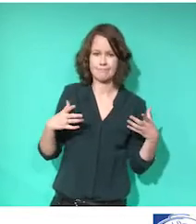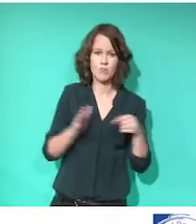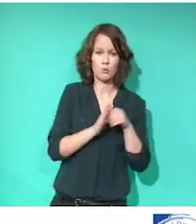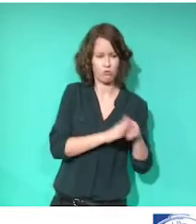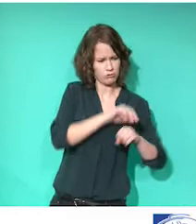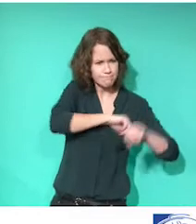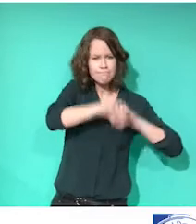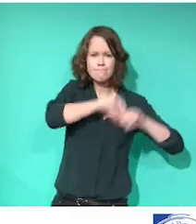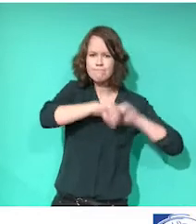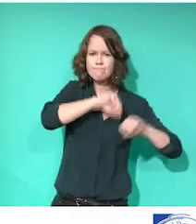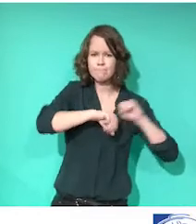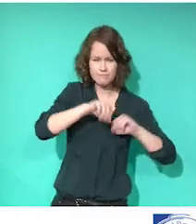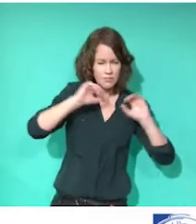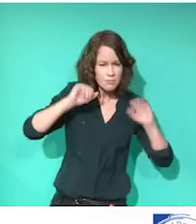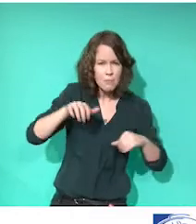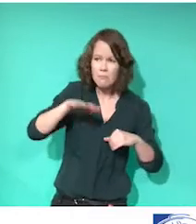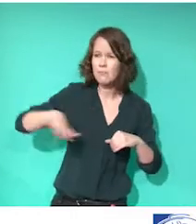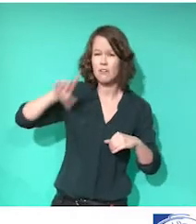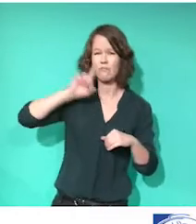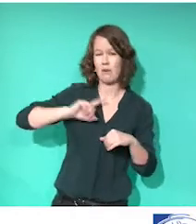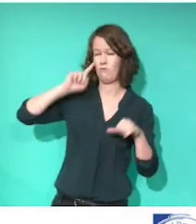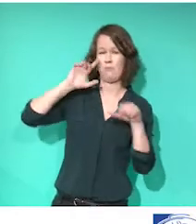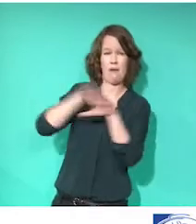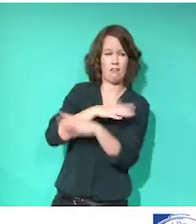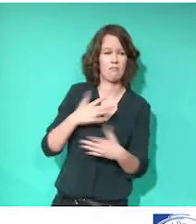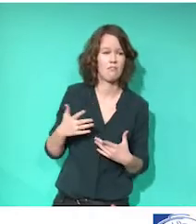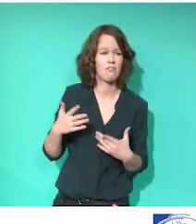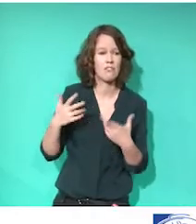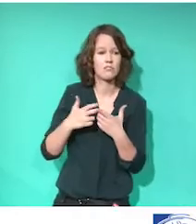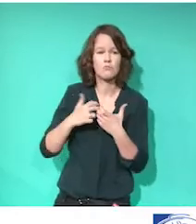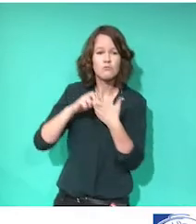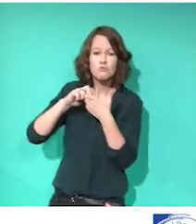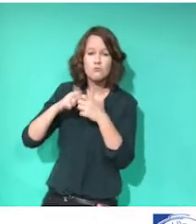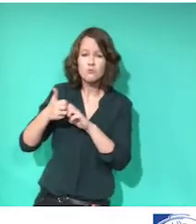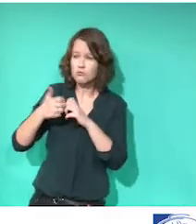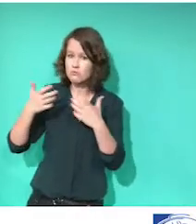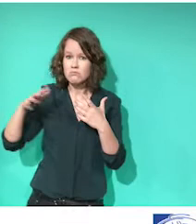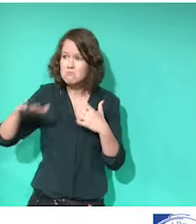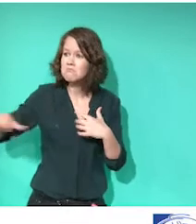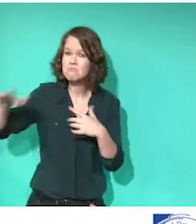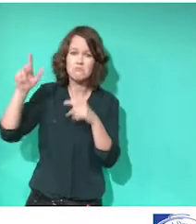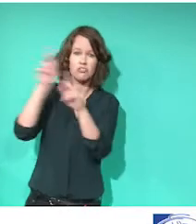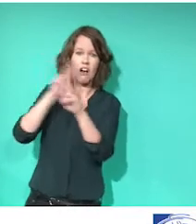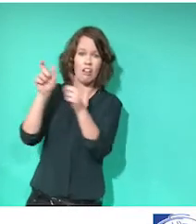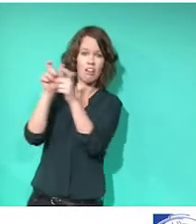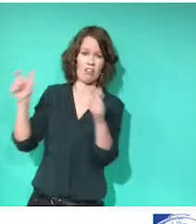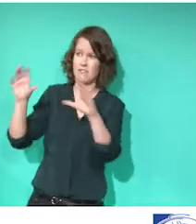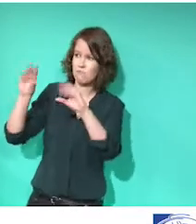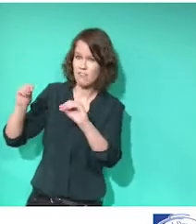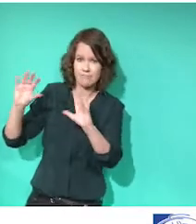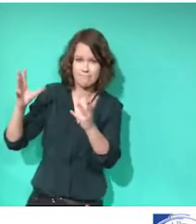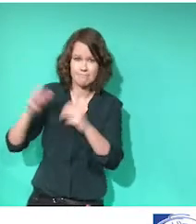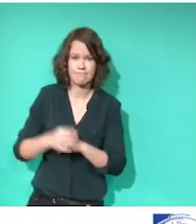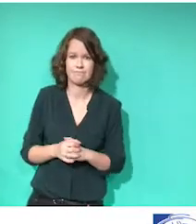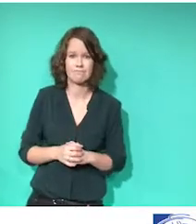visibles, tant dans les structures de pouvoir des organisations qu'à l'extérieur. Pour combattre ces